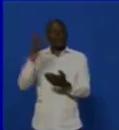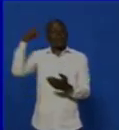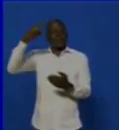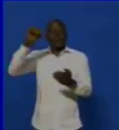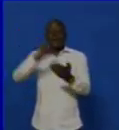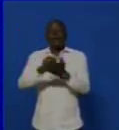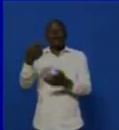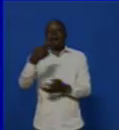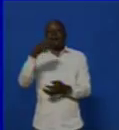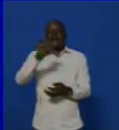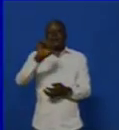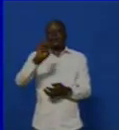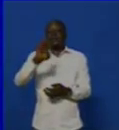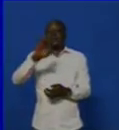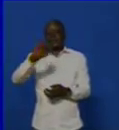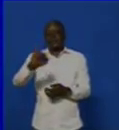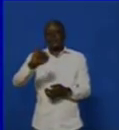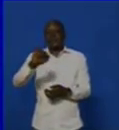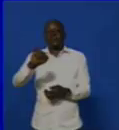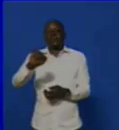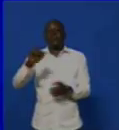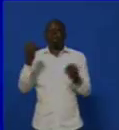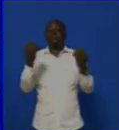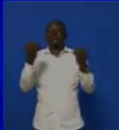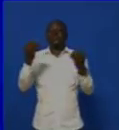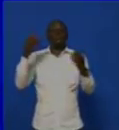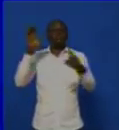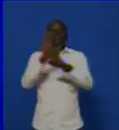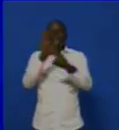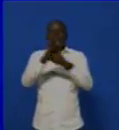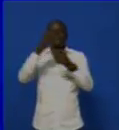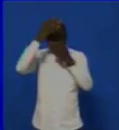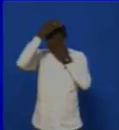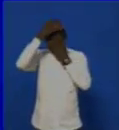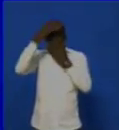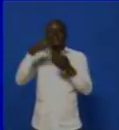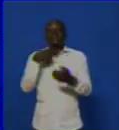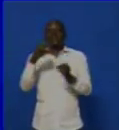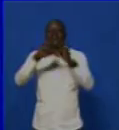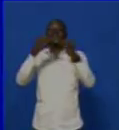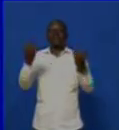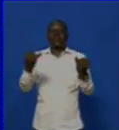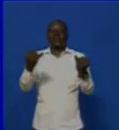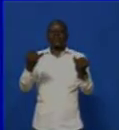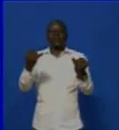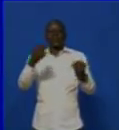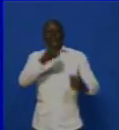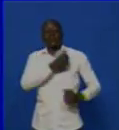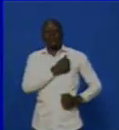Pama. Énième attaque terroriste renchérit le pays et l'armée monte ses